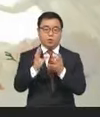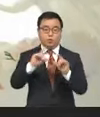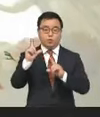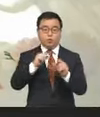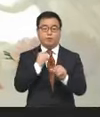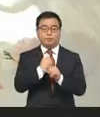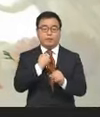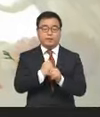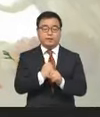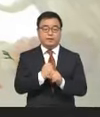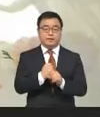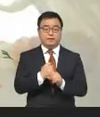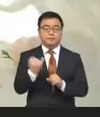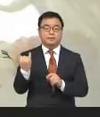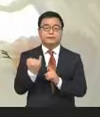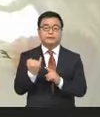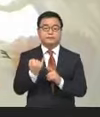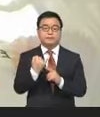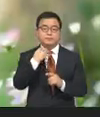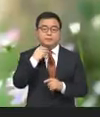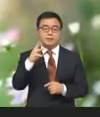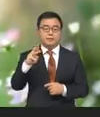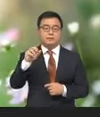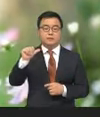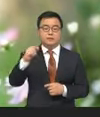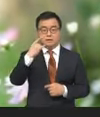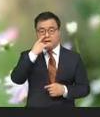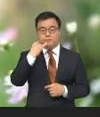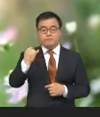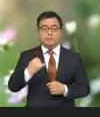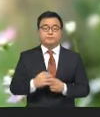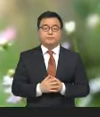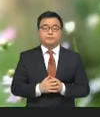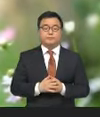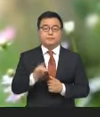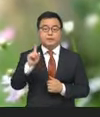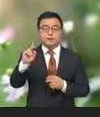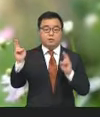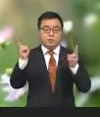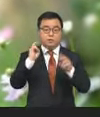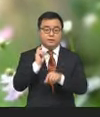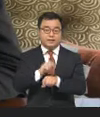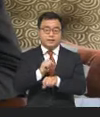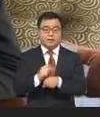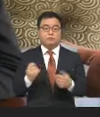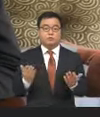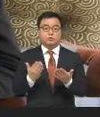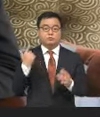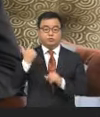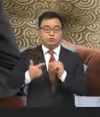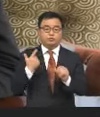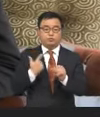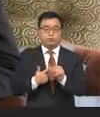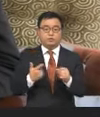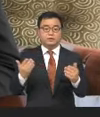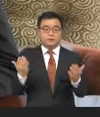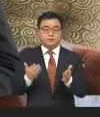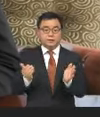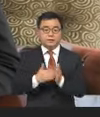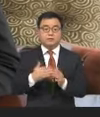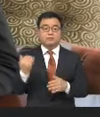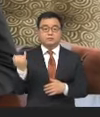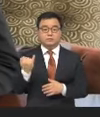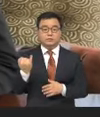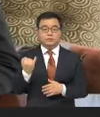두 자녀를 둔 35살의 엄마입니다. 한 회사에서만 사무직으로 6년 넘게 일했던 그녀는